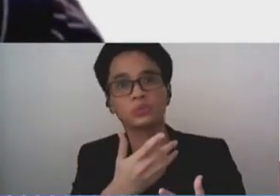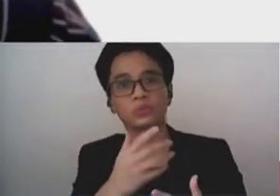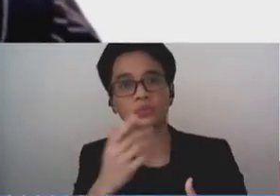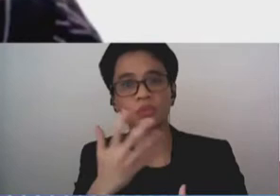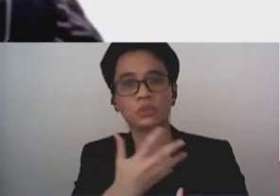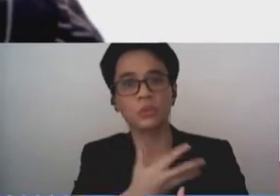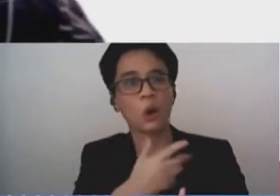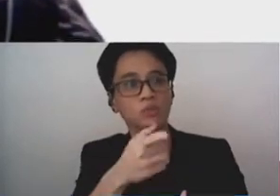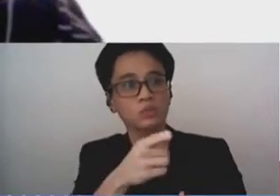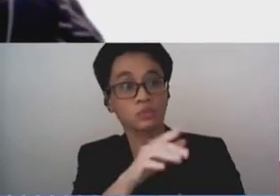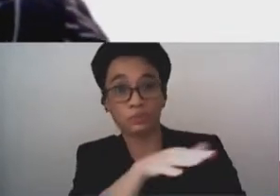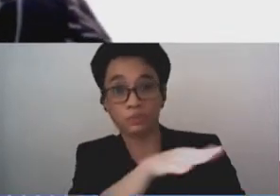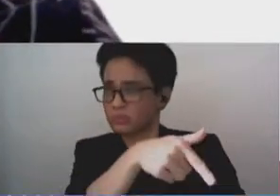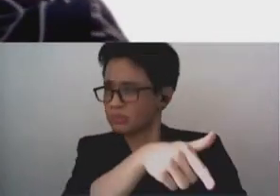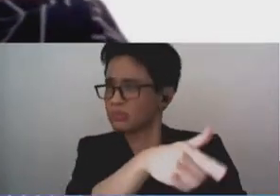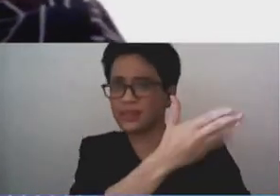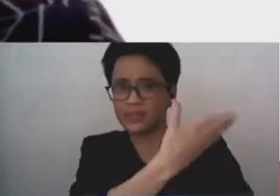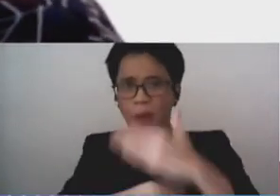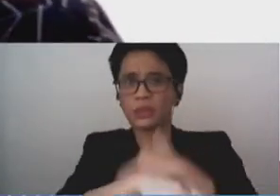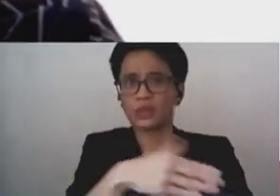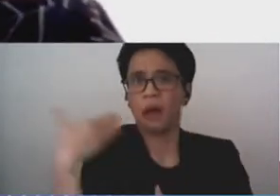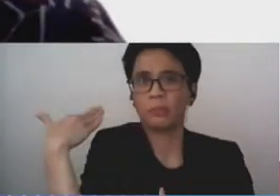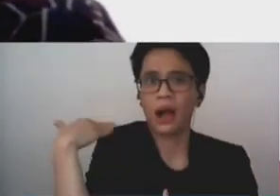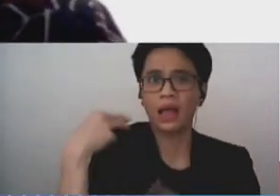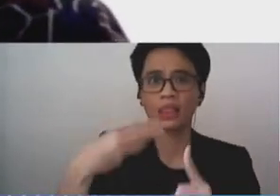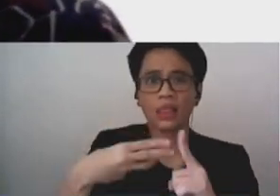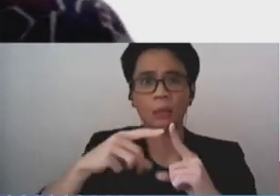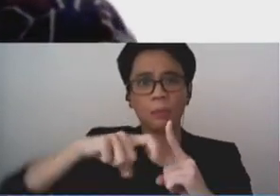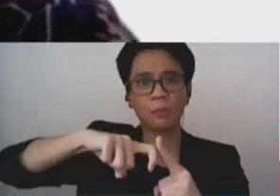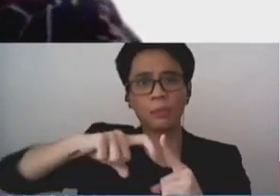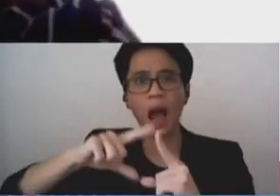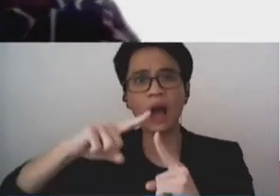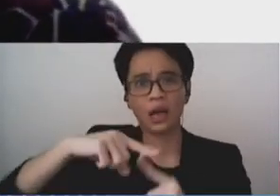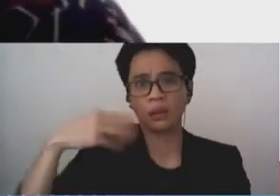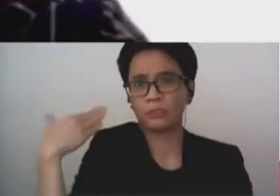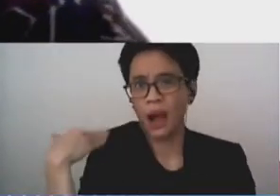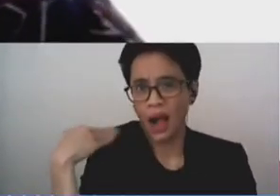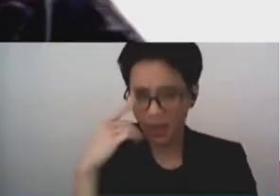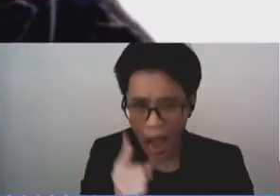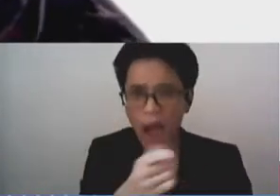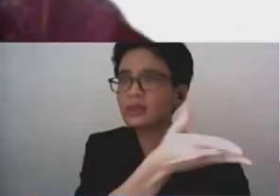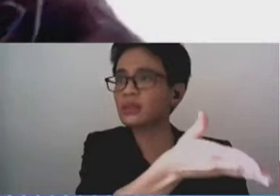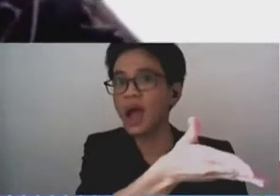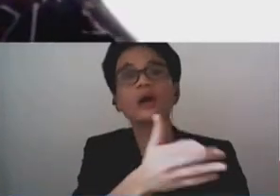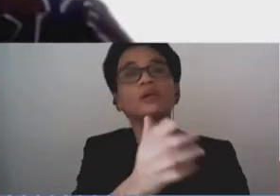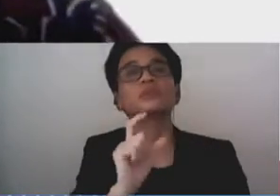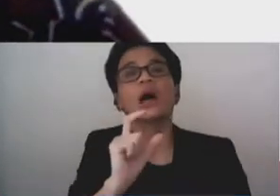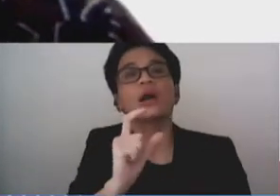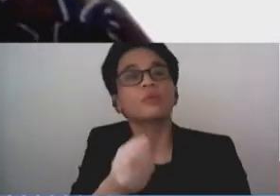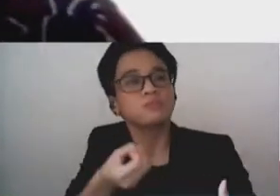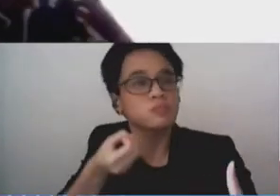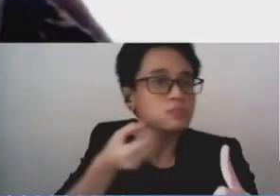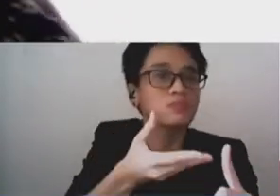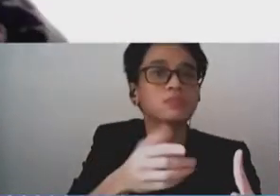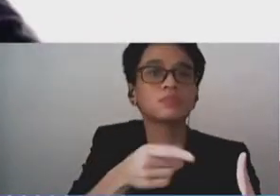ibu sebagai penyandang disabilitas. Mungkin saya mau mulai dulu dari kata Ida bersinggungan dengan Bu Reni. Mungkin berarti bisa langsung jawab, Bu.